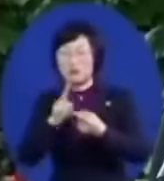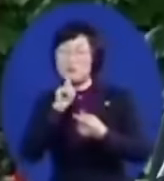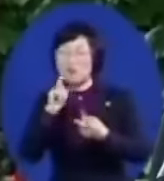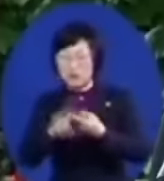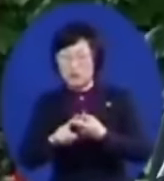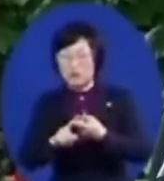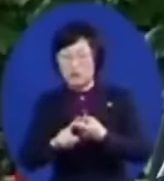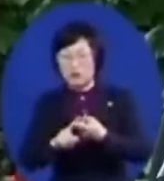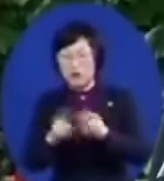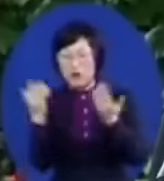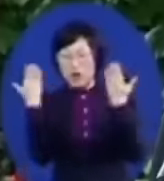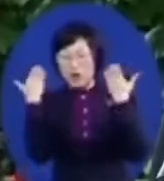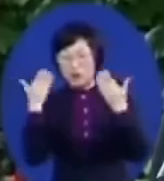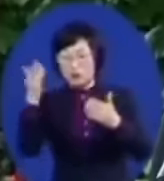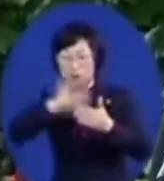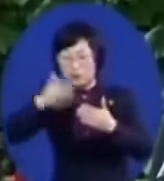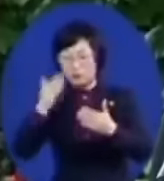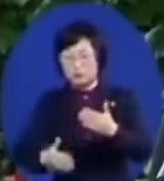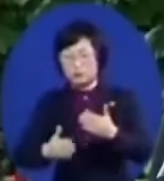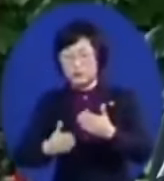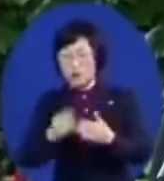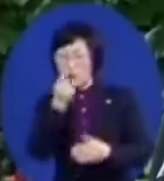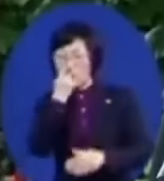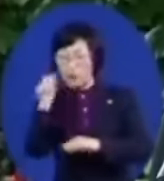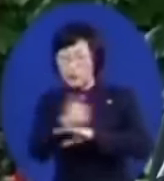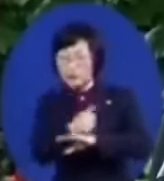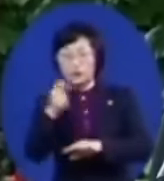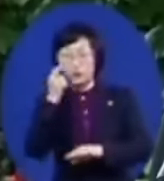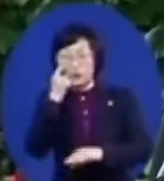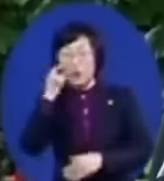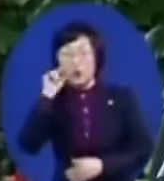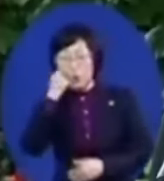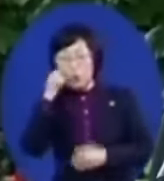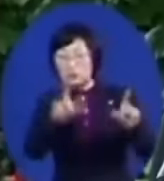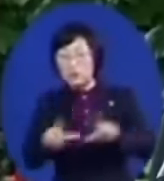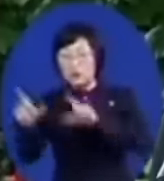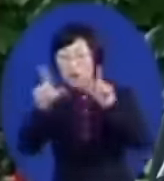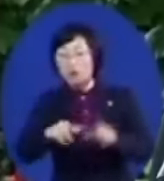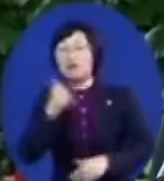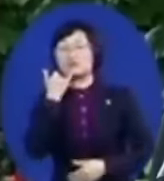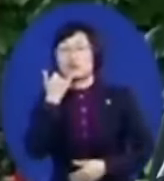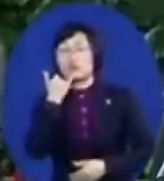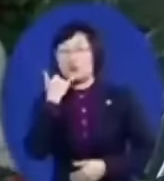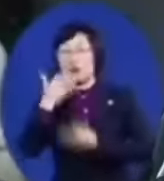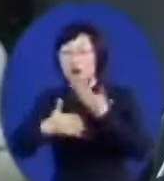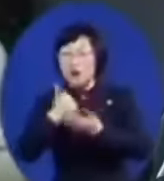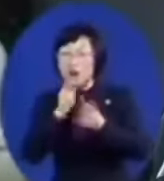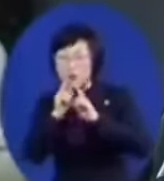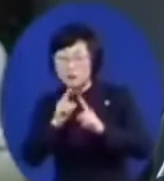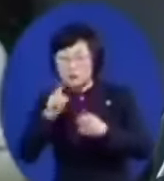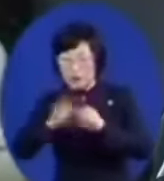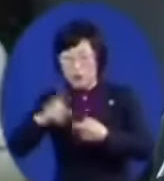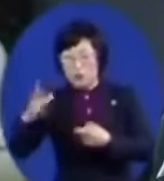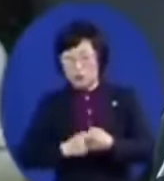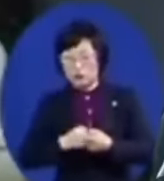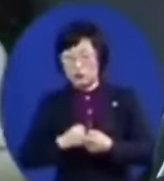학교 교육을 정규적으로 못 받고 어려운 생활을 했더라도 말씀 안고 나가면